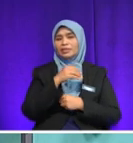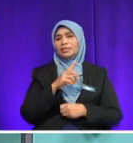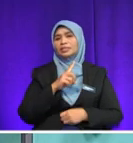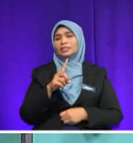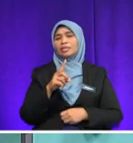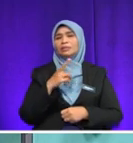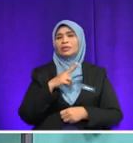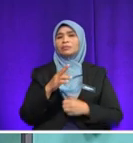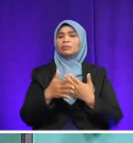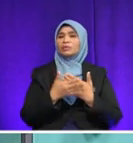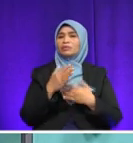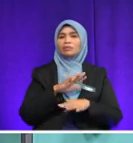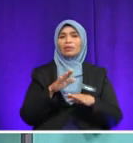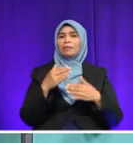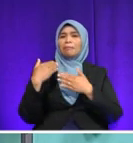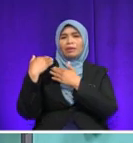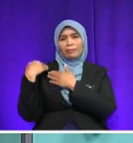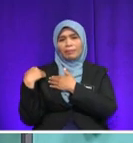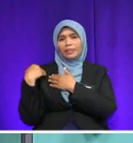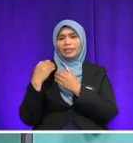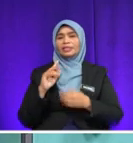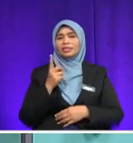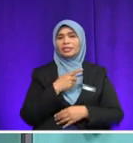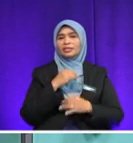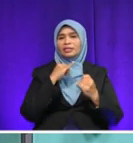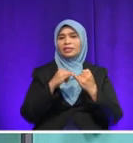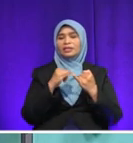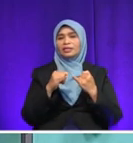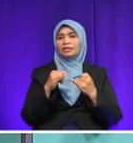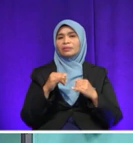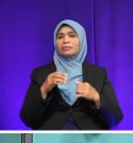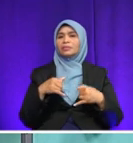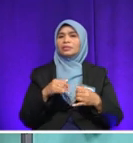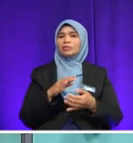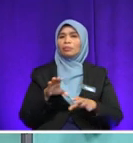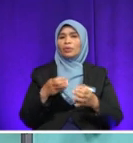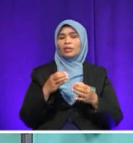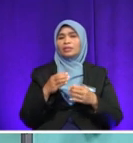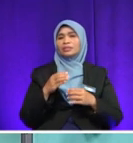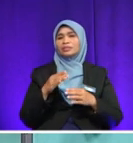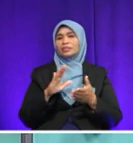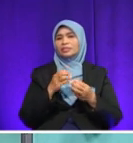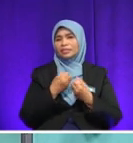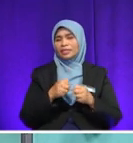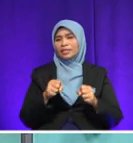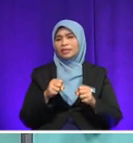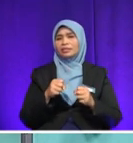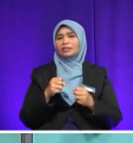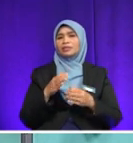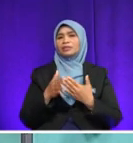agama mudah serta tidak membebankan dari yang terakhir mempelajari kaidah membuat khusus keutamaan seperti salat